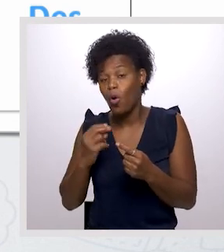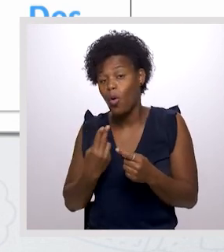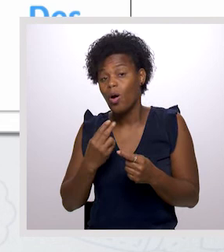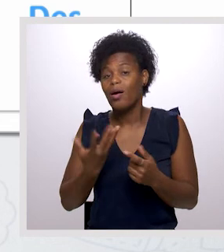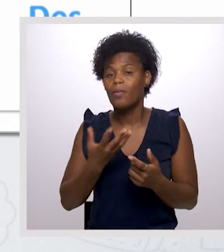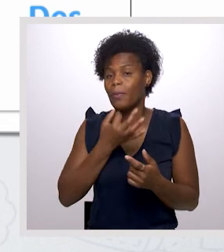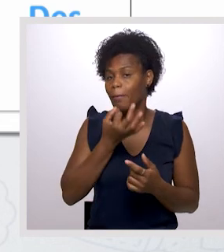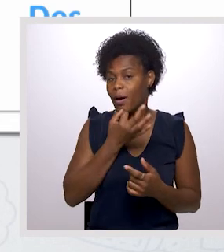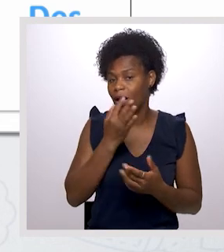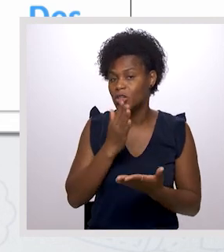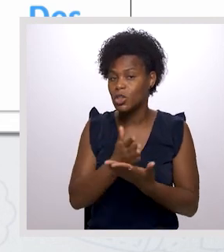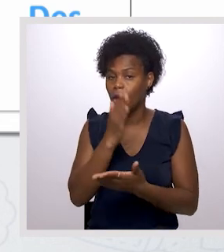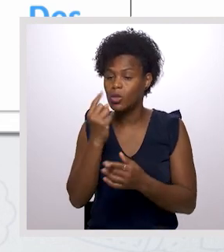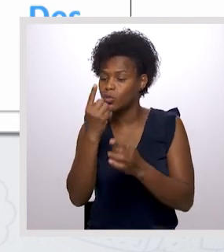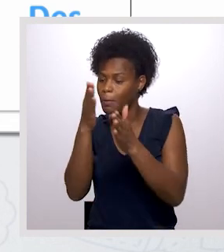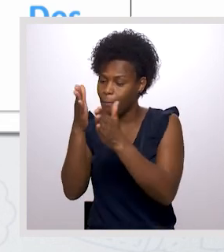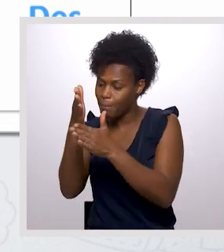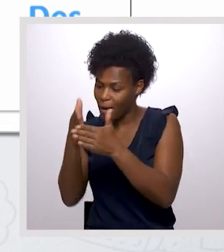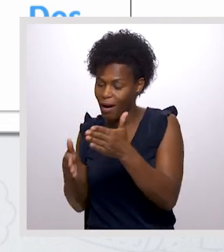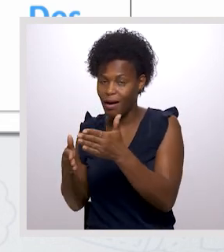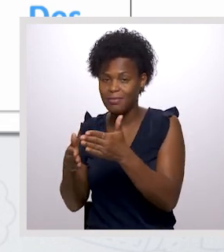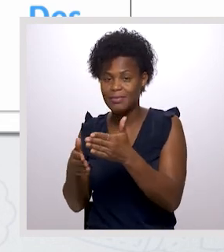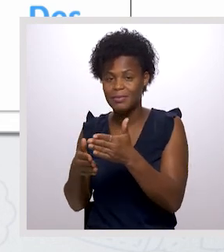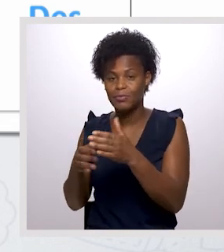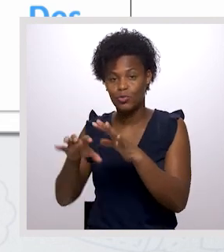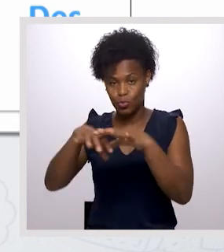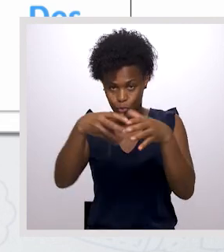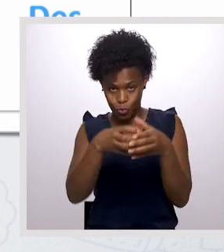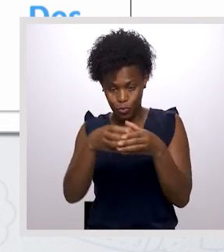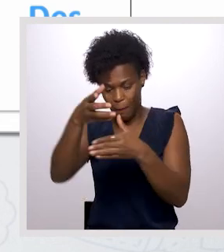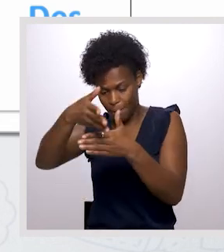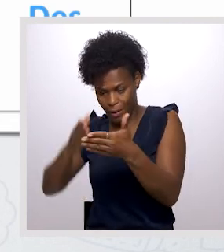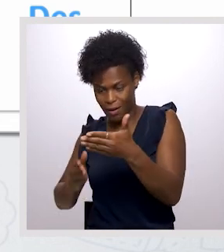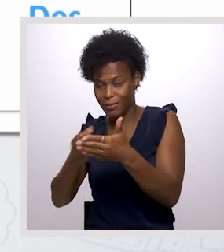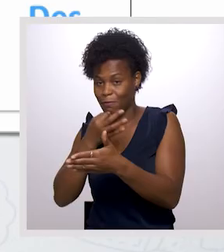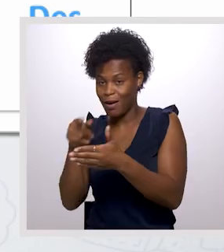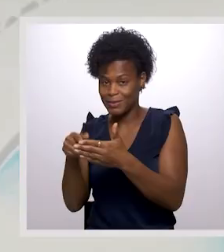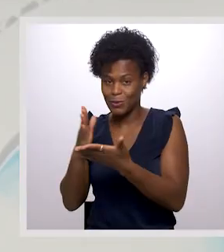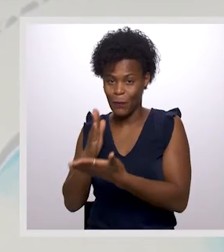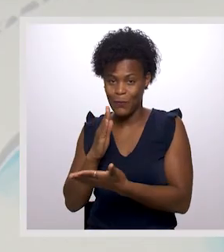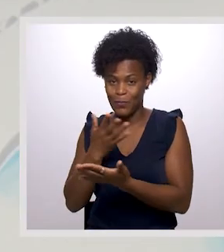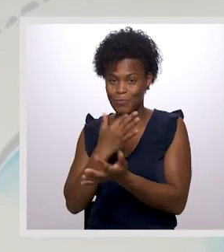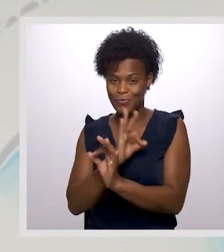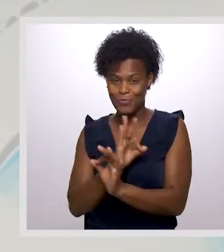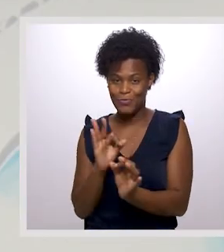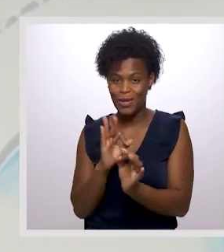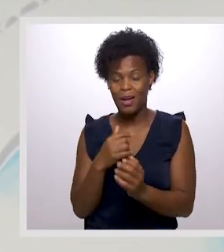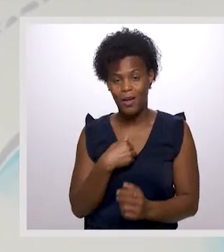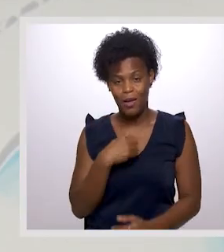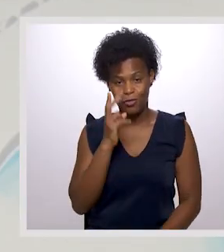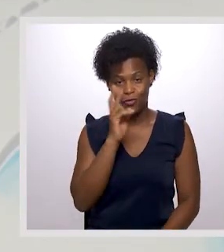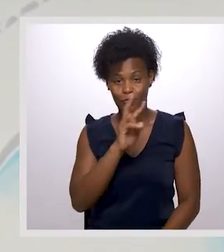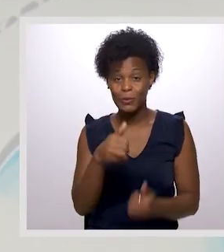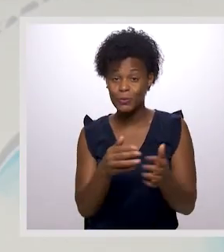quand on parle juste d'une partie d'un ensemble, n'est-ce pas? Super. Je